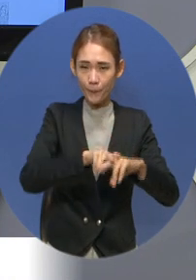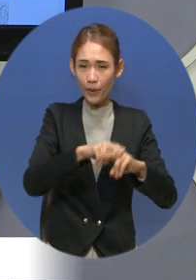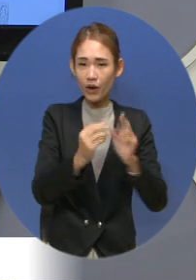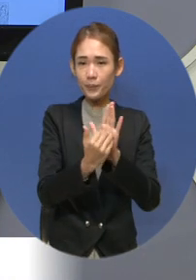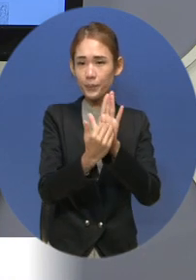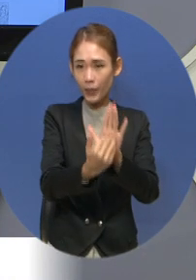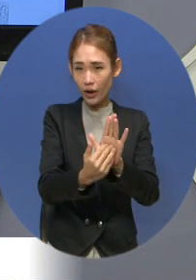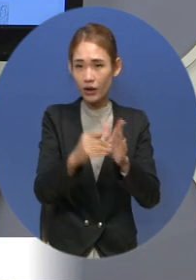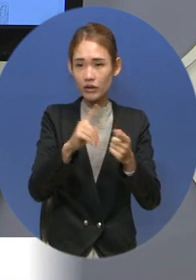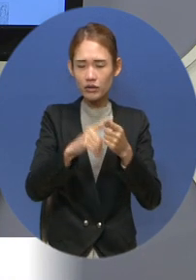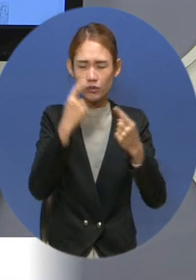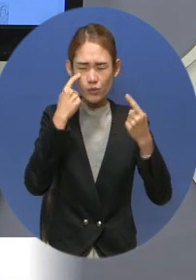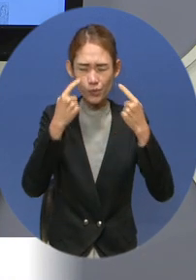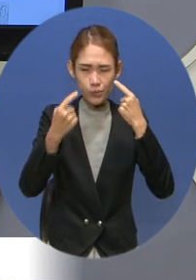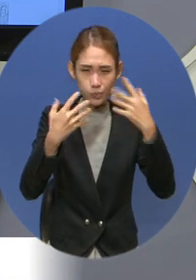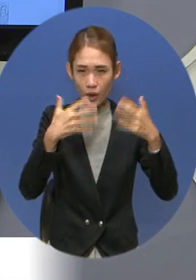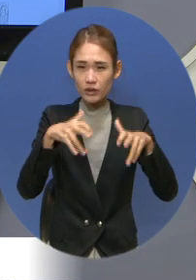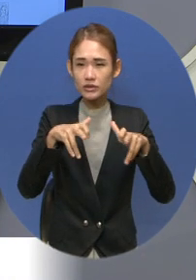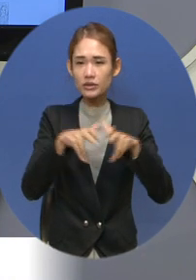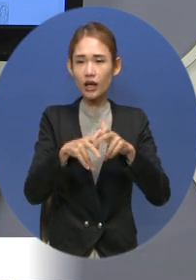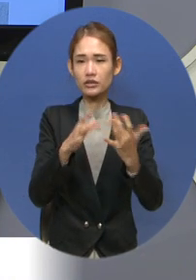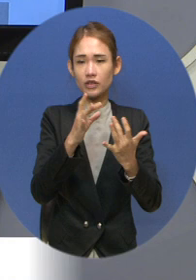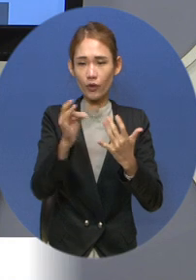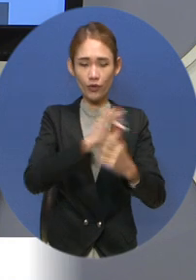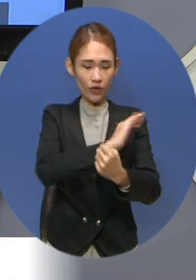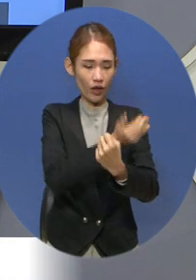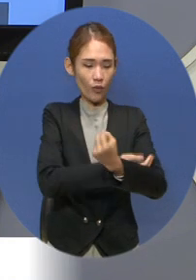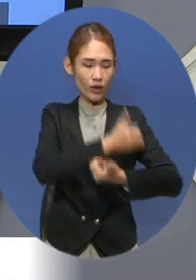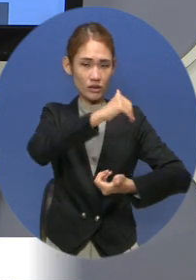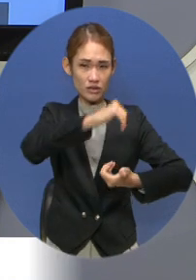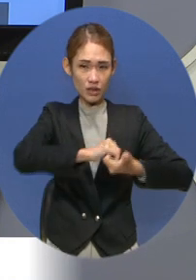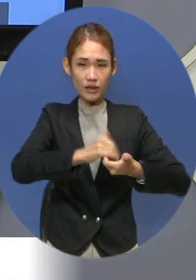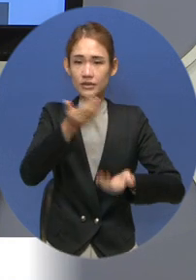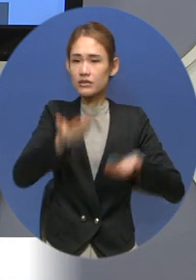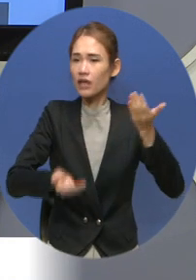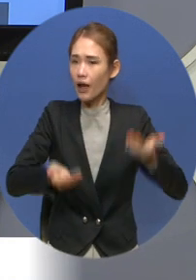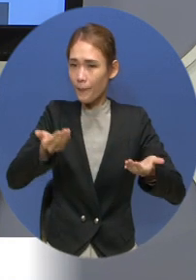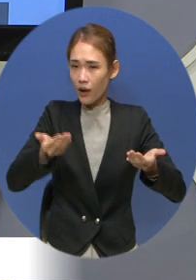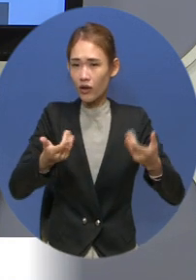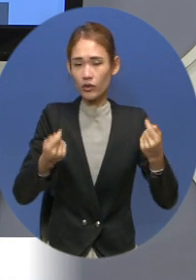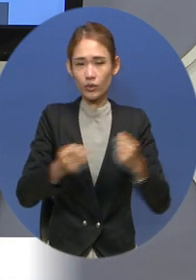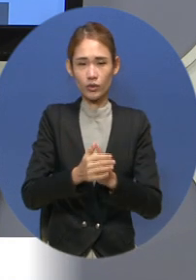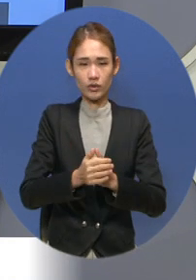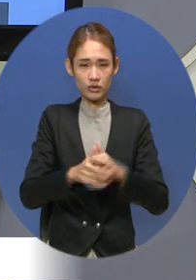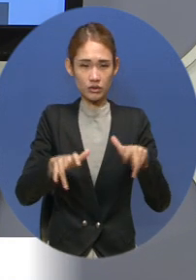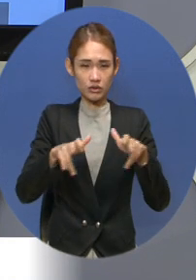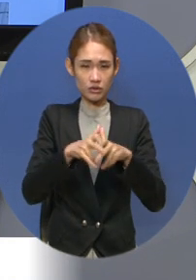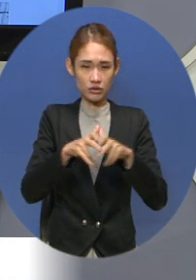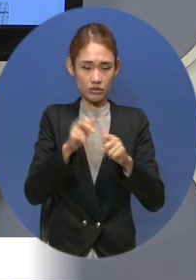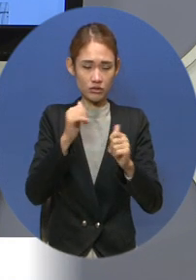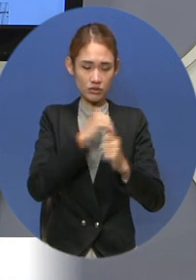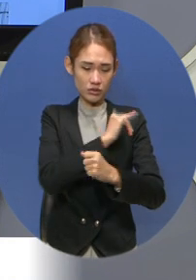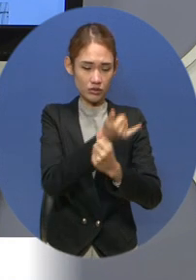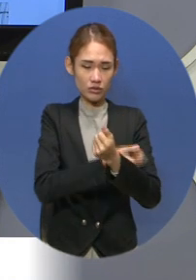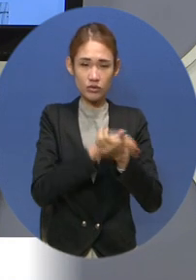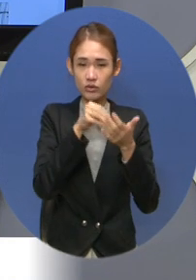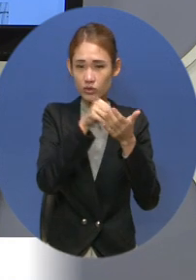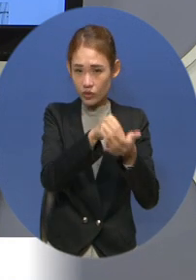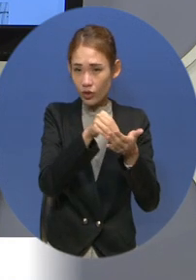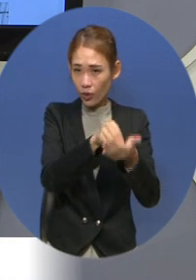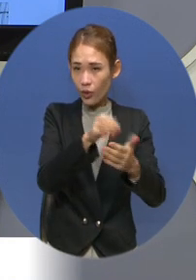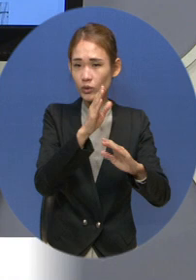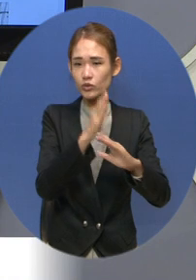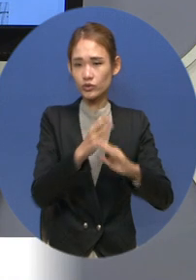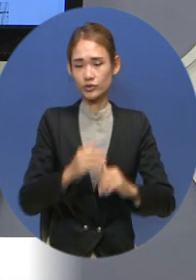것은 명백한 장애인의 선택권을 제안한 차별 이라며 인권 위에 시정 권고를 요청하는 진정을